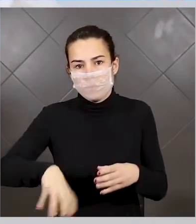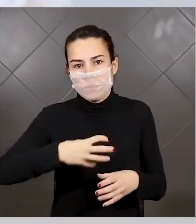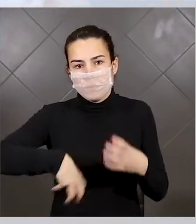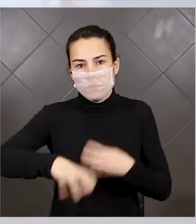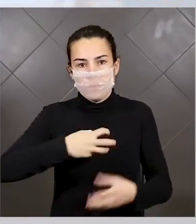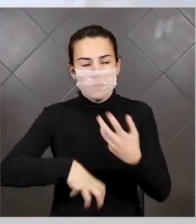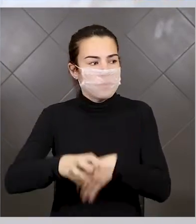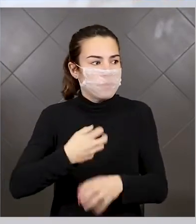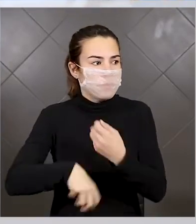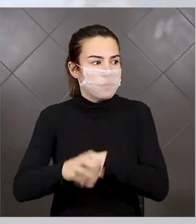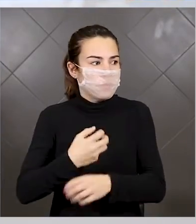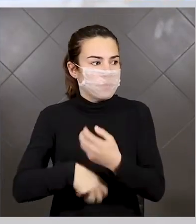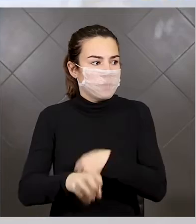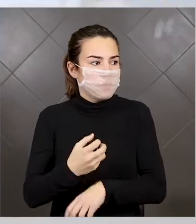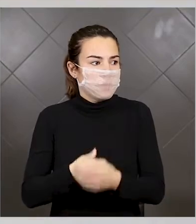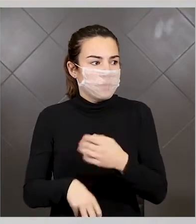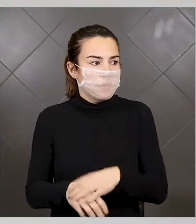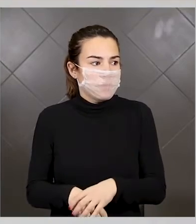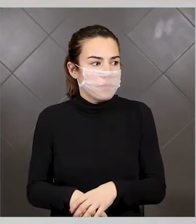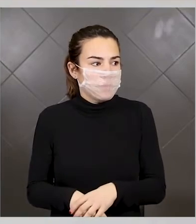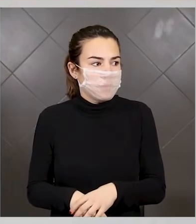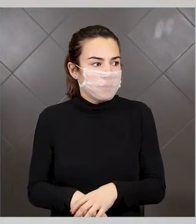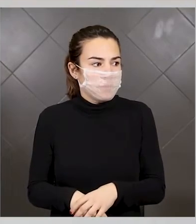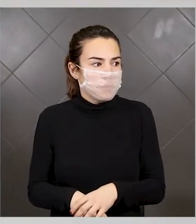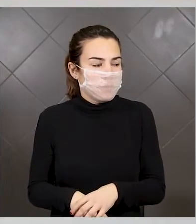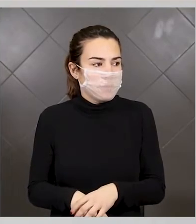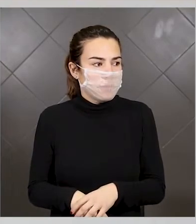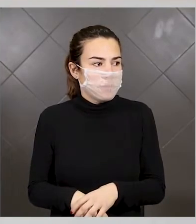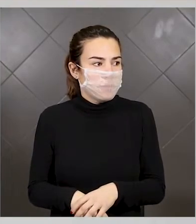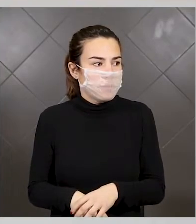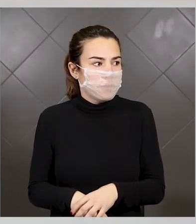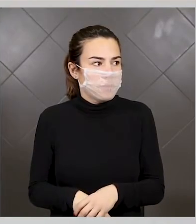I sempre la primera part ens ajudarem d'una varilla.